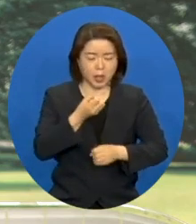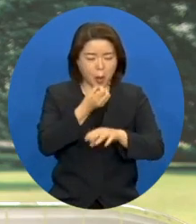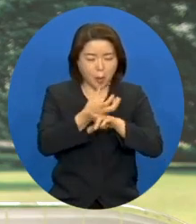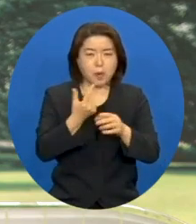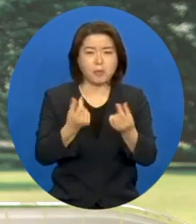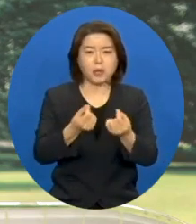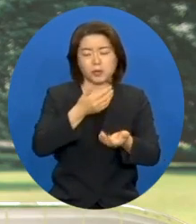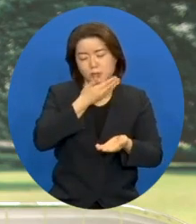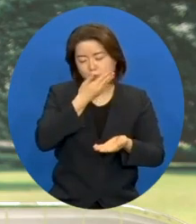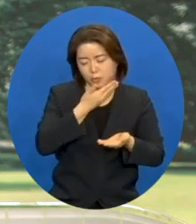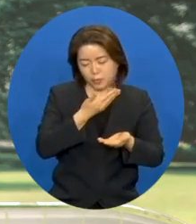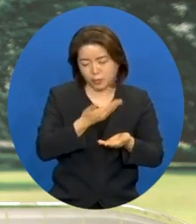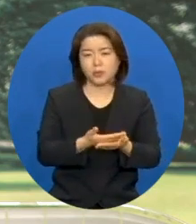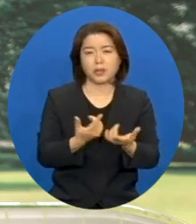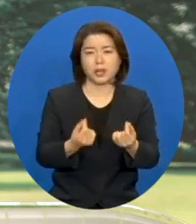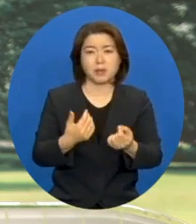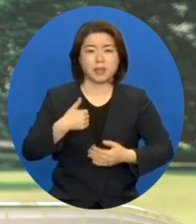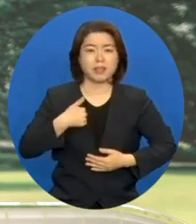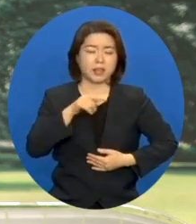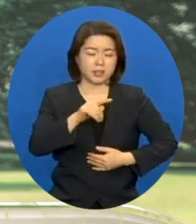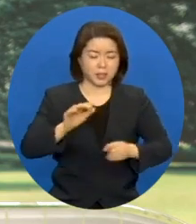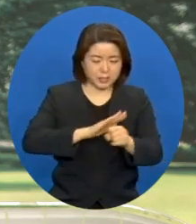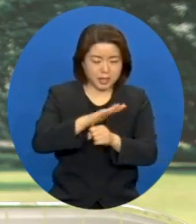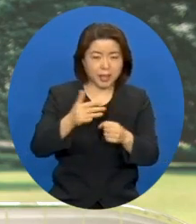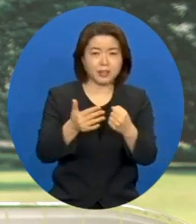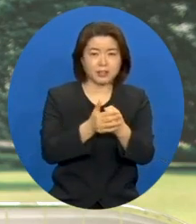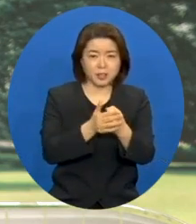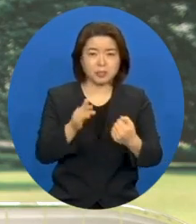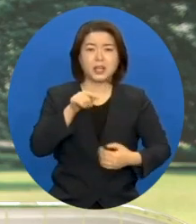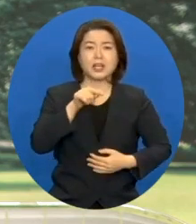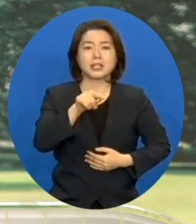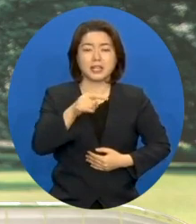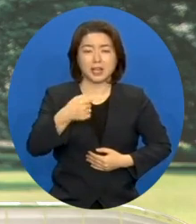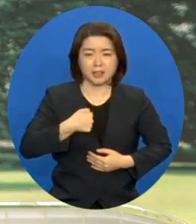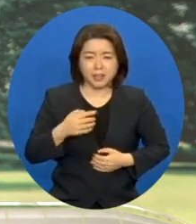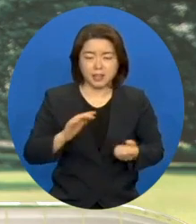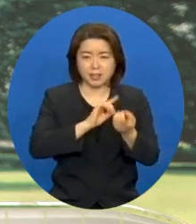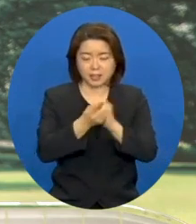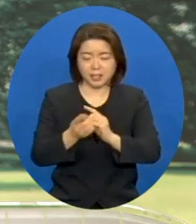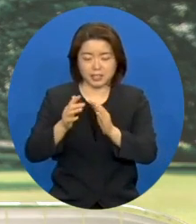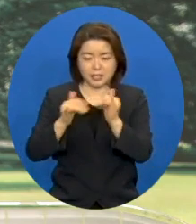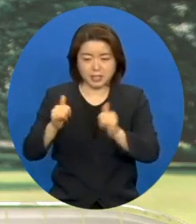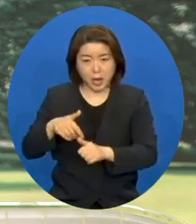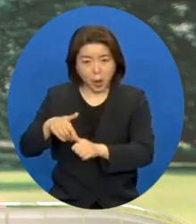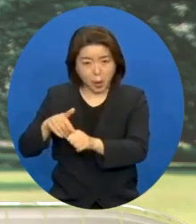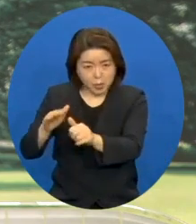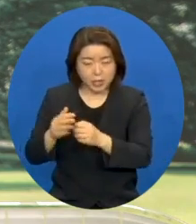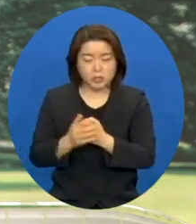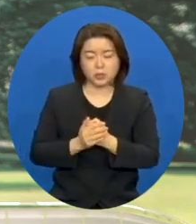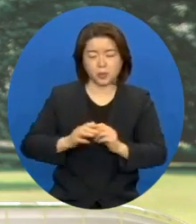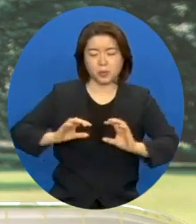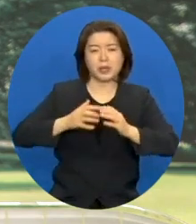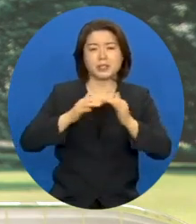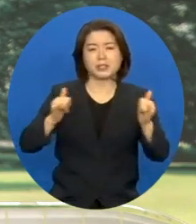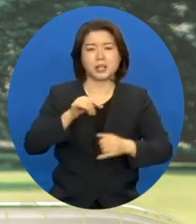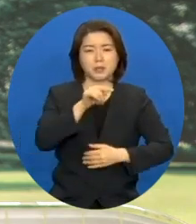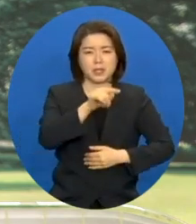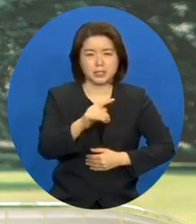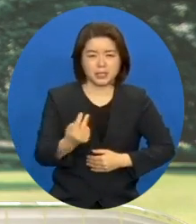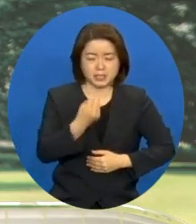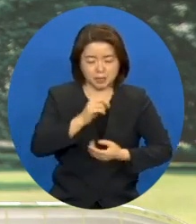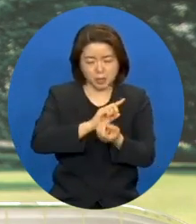존귀하며 내가 너를 사랑하였은즉 내가 내 대신 사람들을 보내어주며 백성들이 내